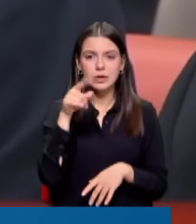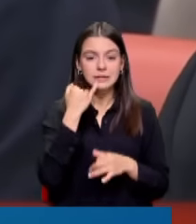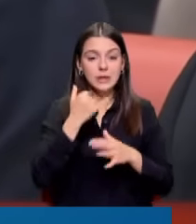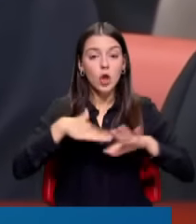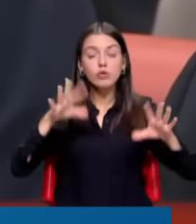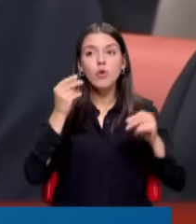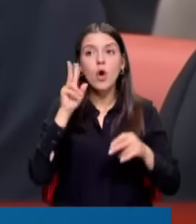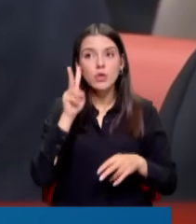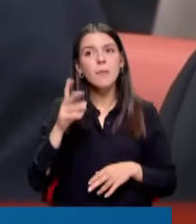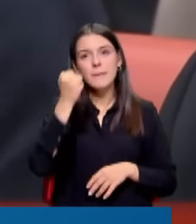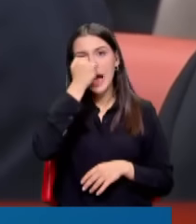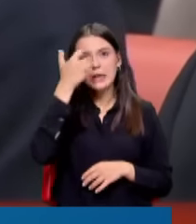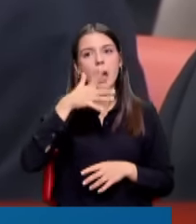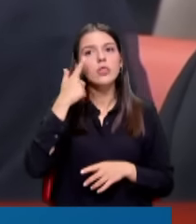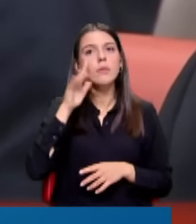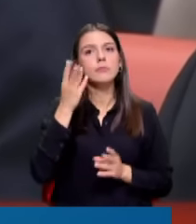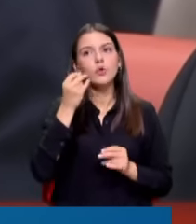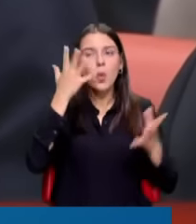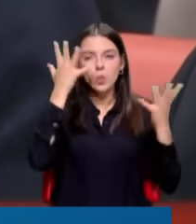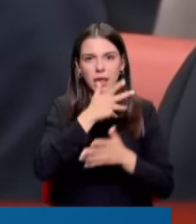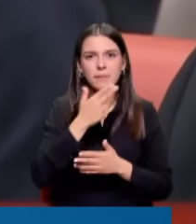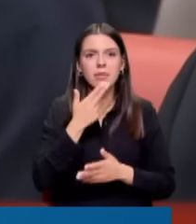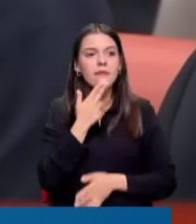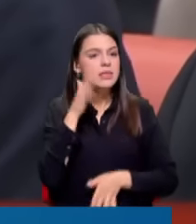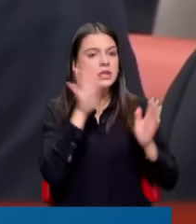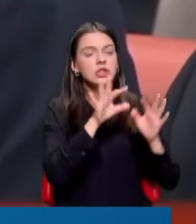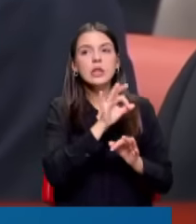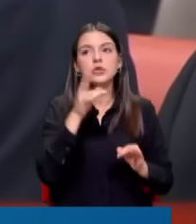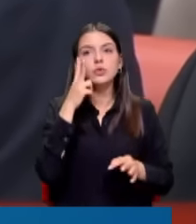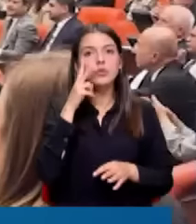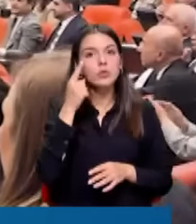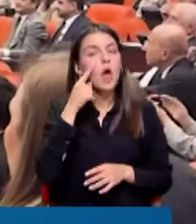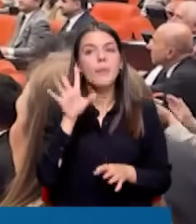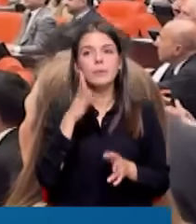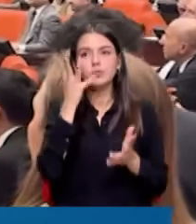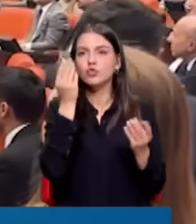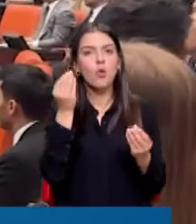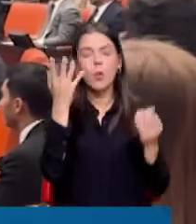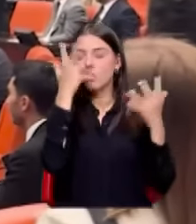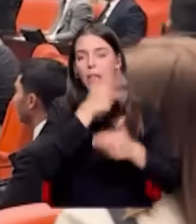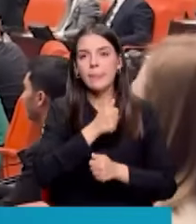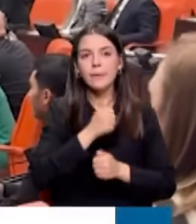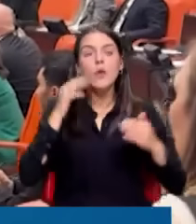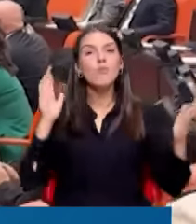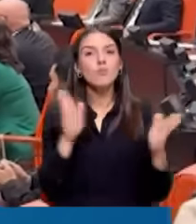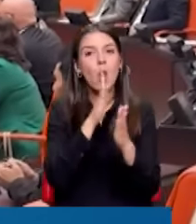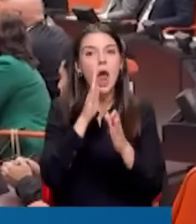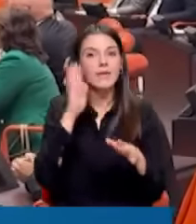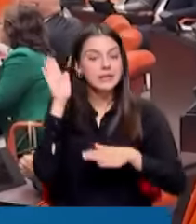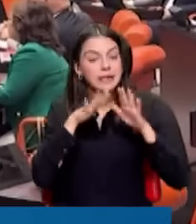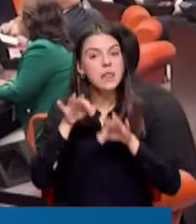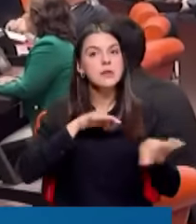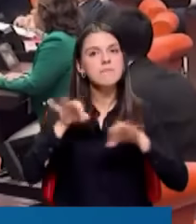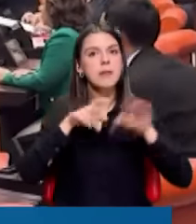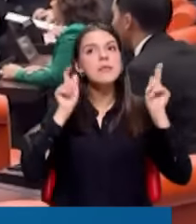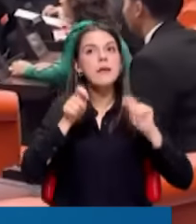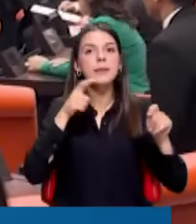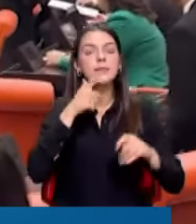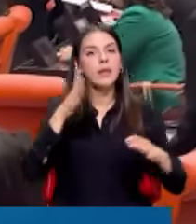gördüm ama kan görmemiştim. Çok utandım. Kadına şiddet görmemiştim. Çok utandım. Muhalefetin saldırı planlıydı iddiasına ilişkin AK